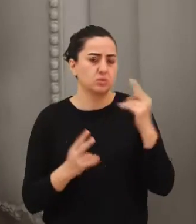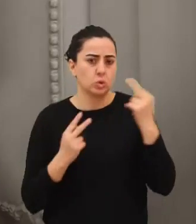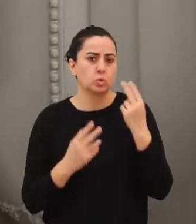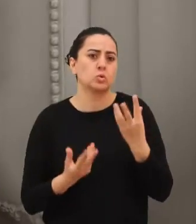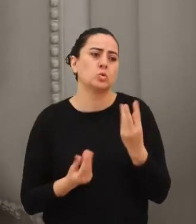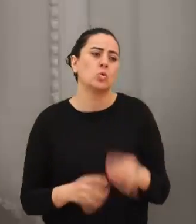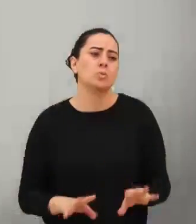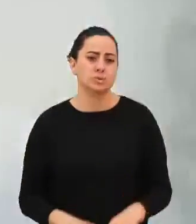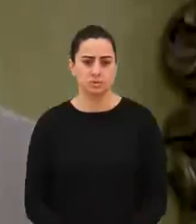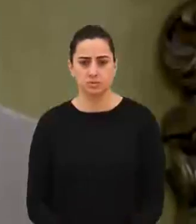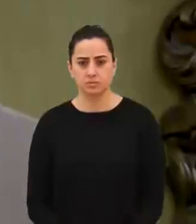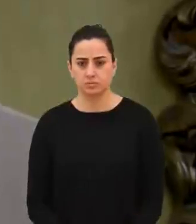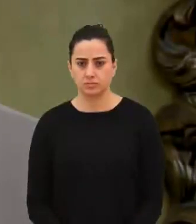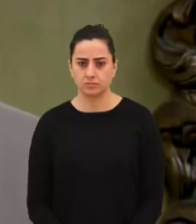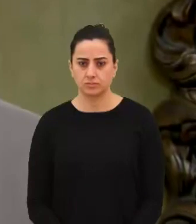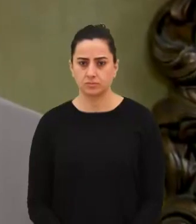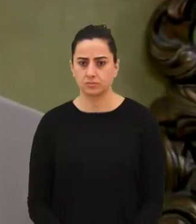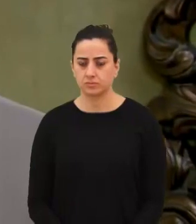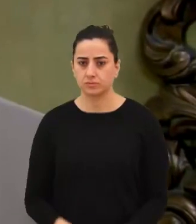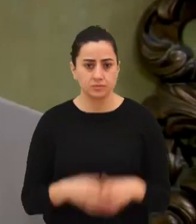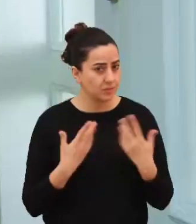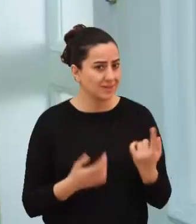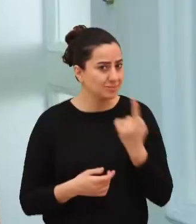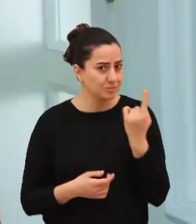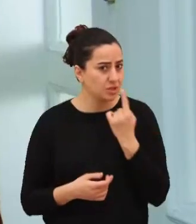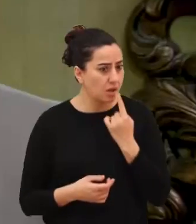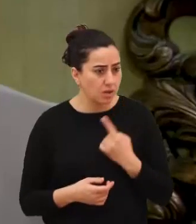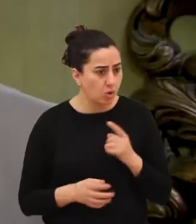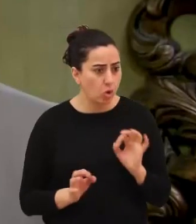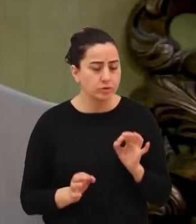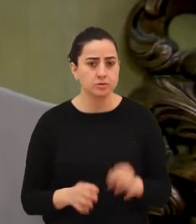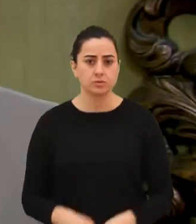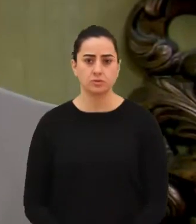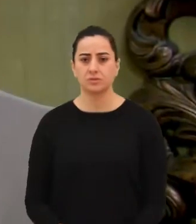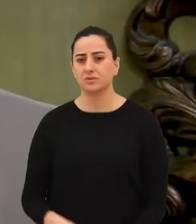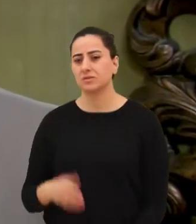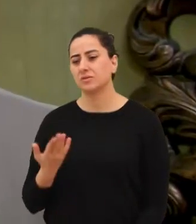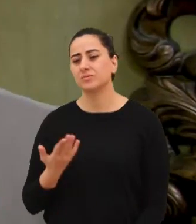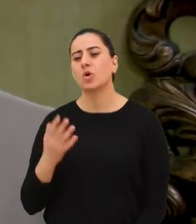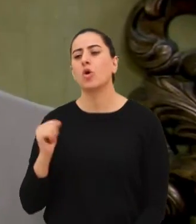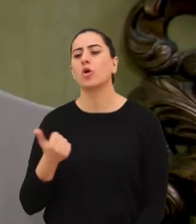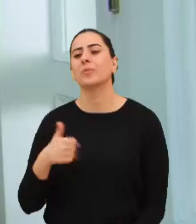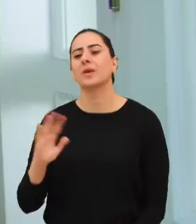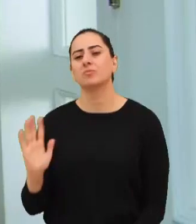hiç hoşlanmaz Ramin. Ana dönüş. Evet seni dinliyorum bir şey anlatacaktın. Öyle de önemli bir şey değildi.